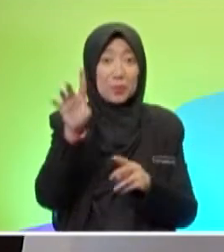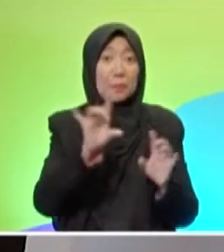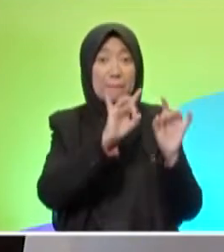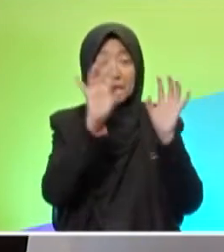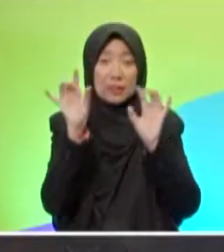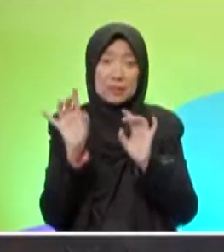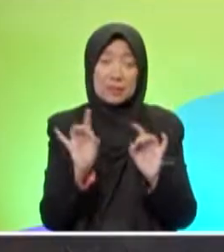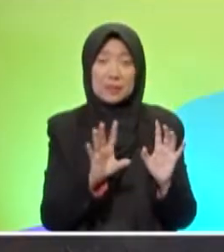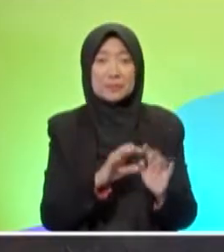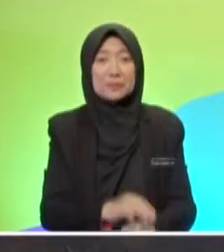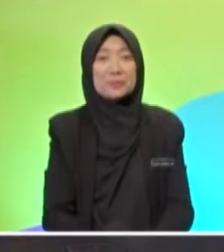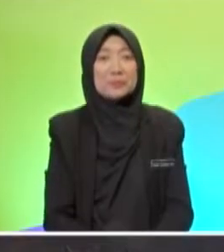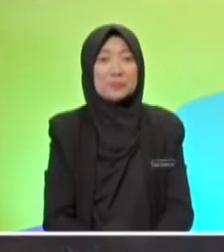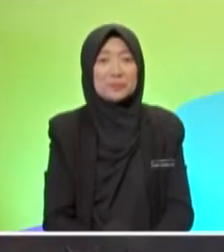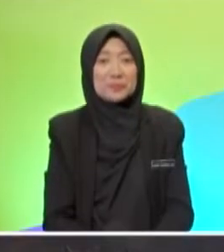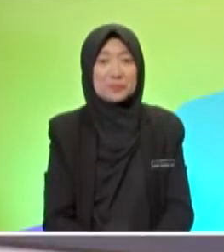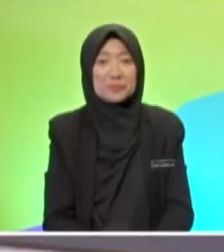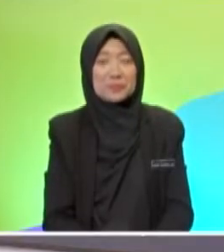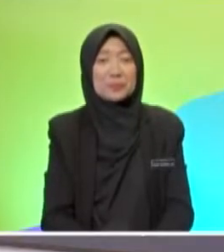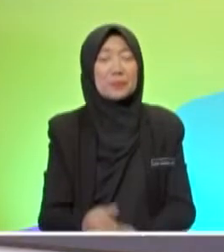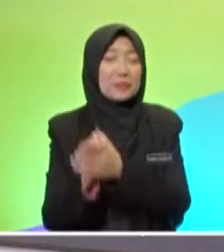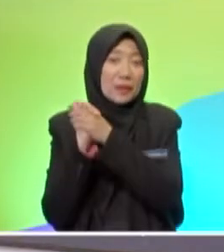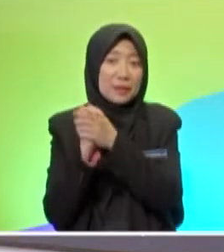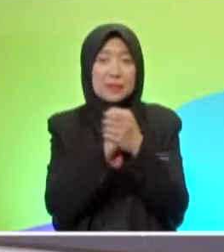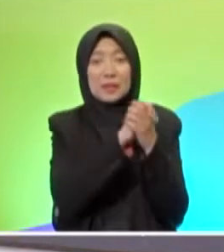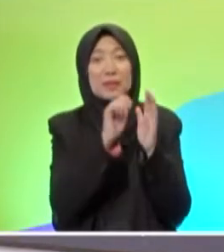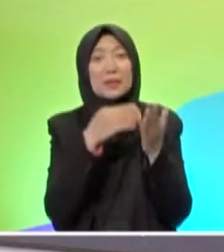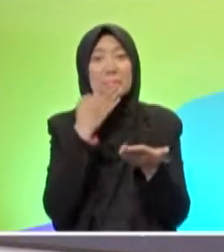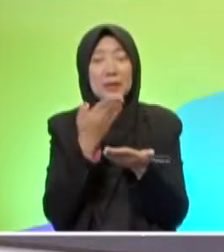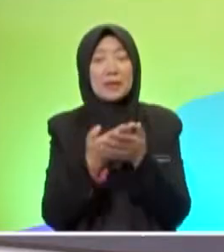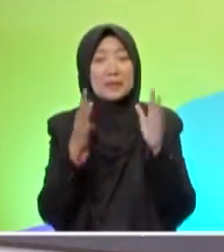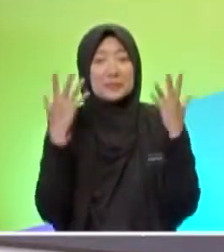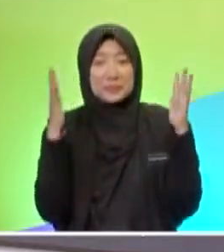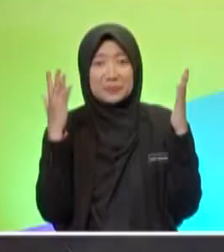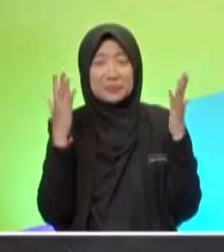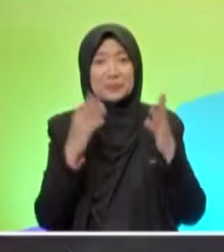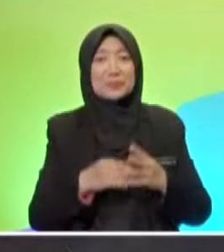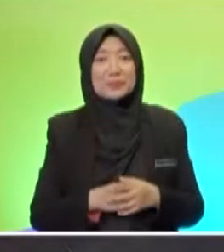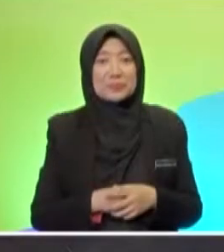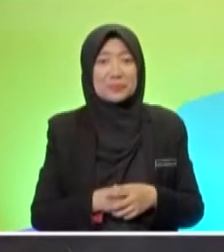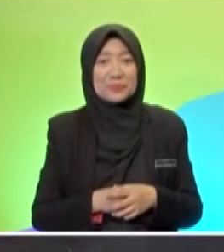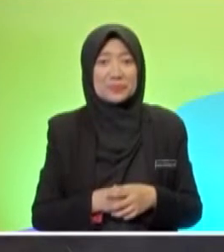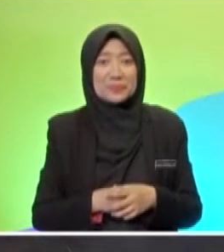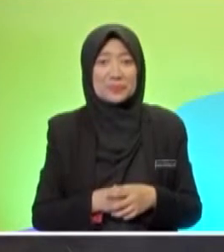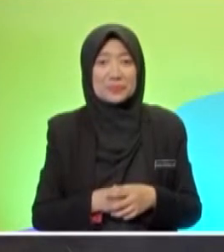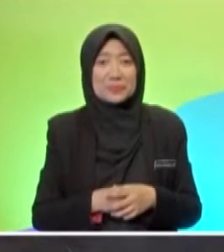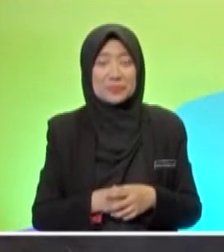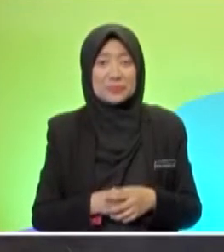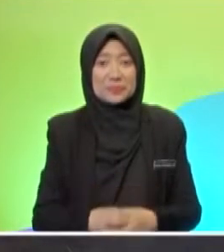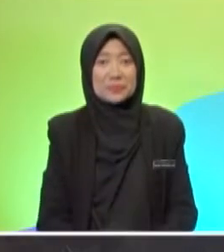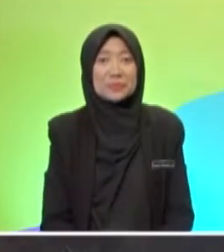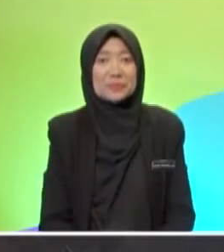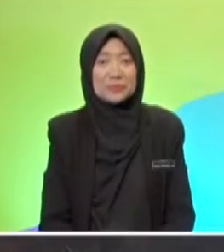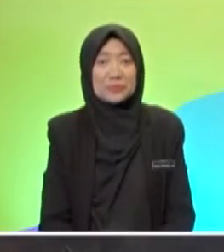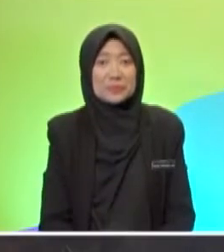bintang untuk dia silakan tanya Lidia by sebetulnya y Anda memang